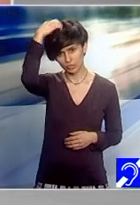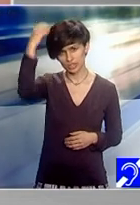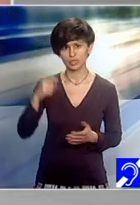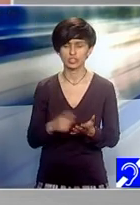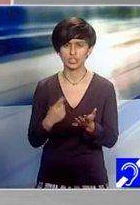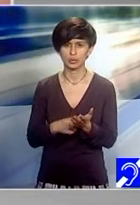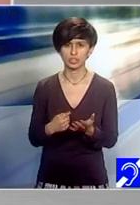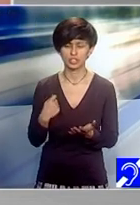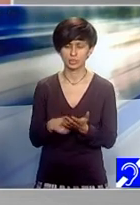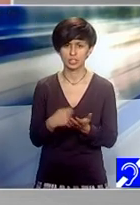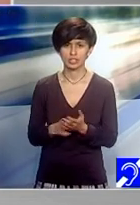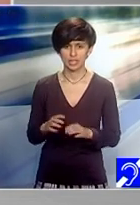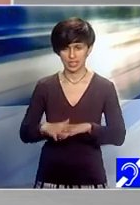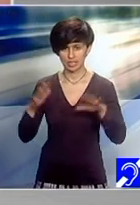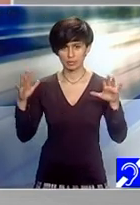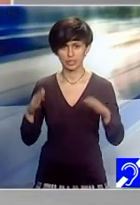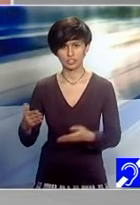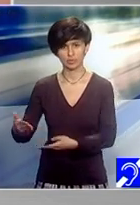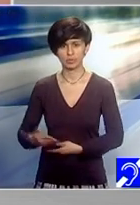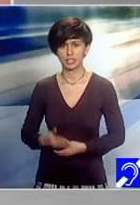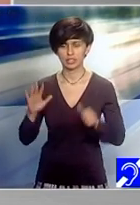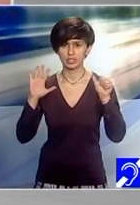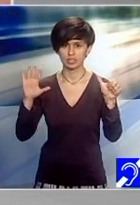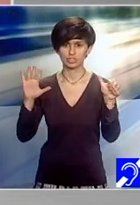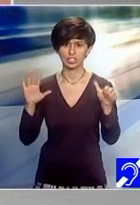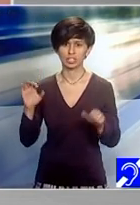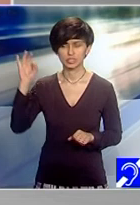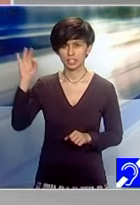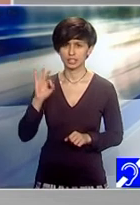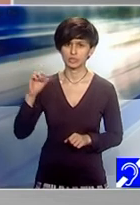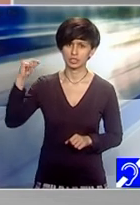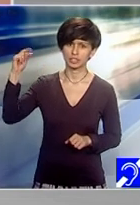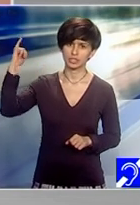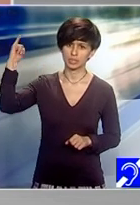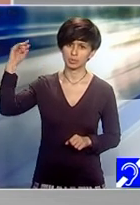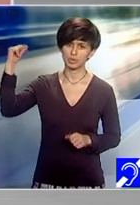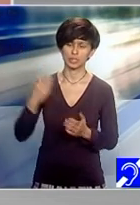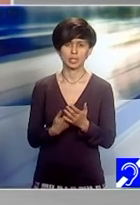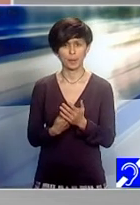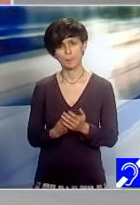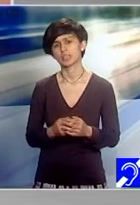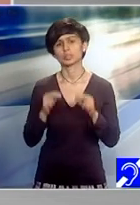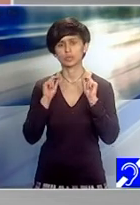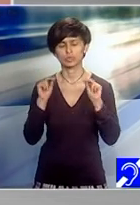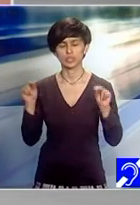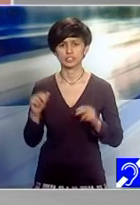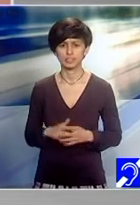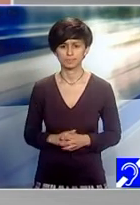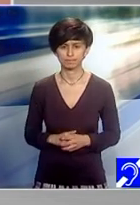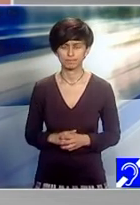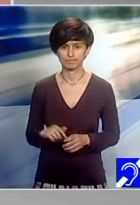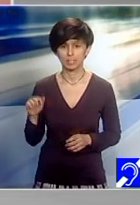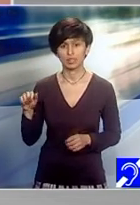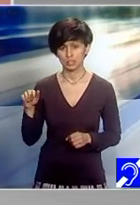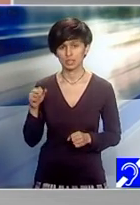salarii mai mari și alocarea a 6% din produsul intern brut pentru educație. Ei au depus o listă de